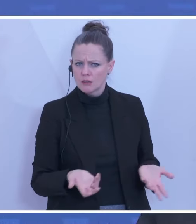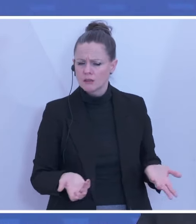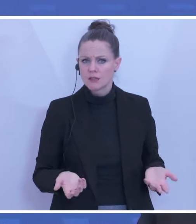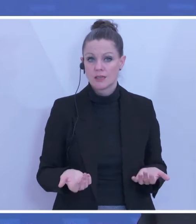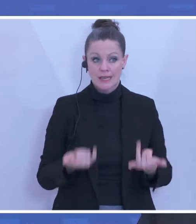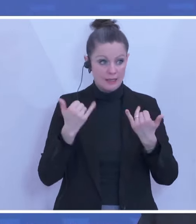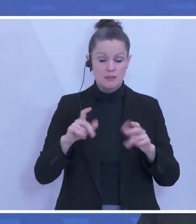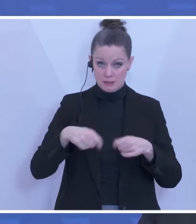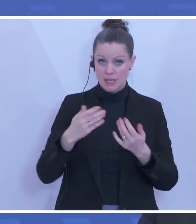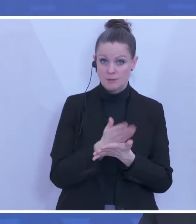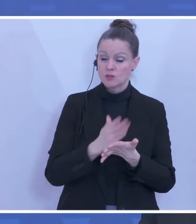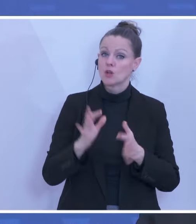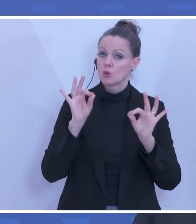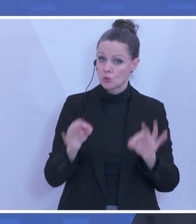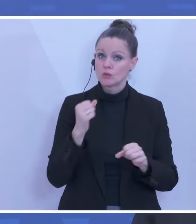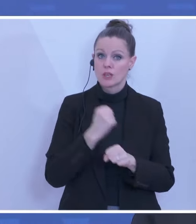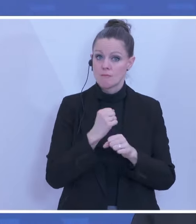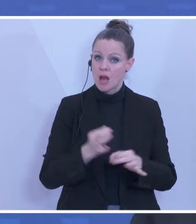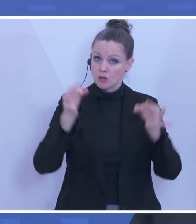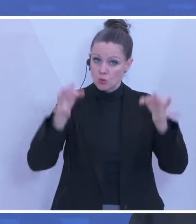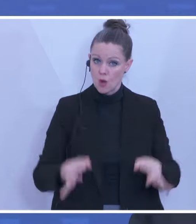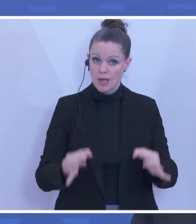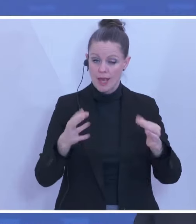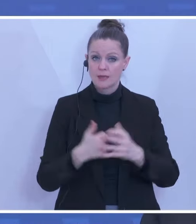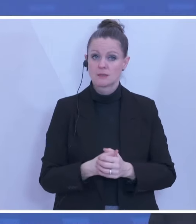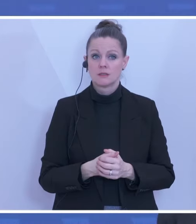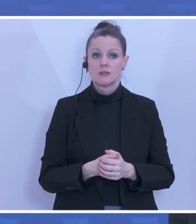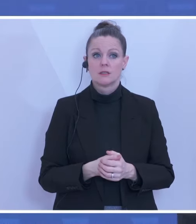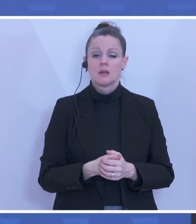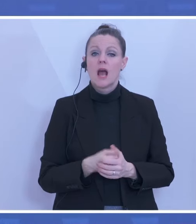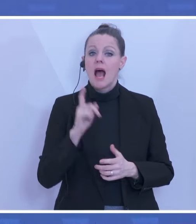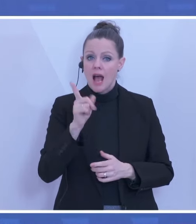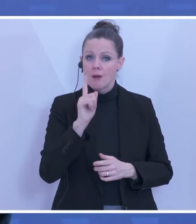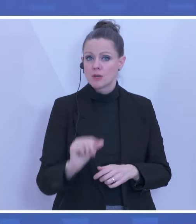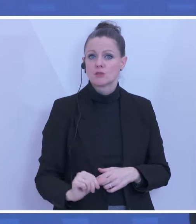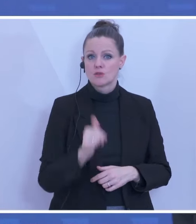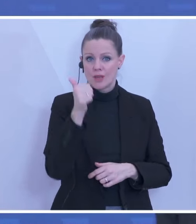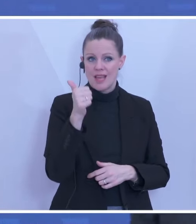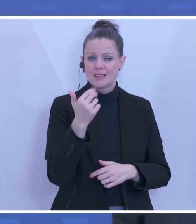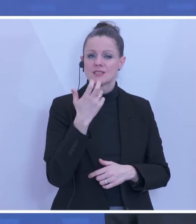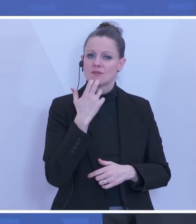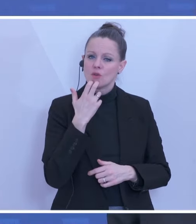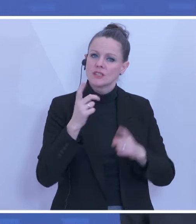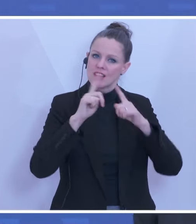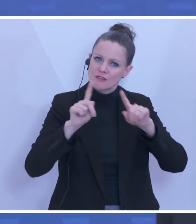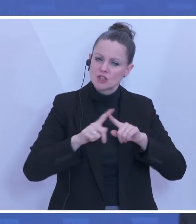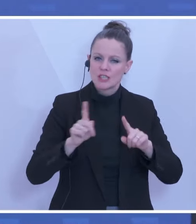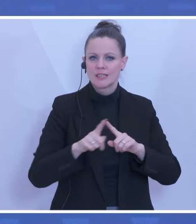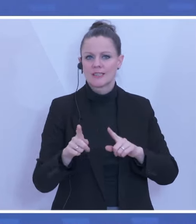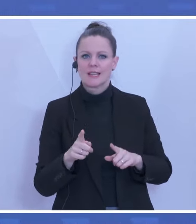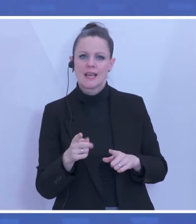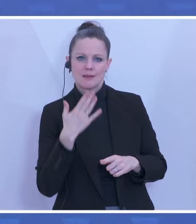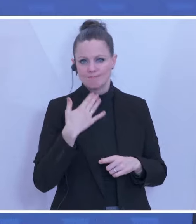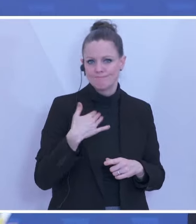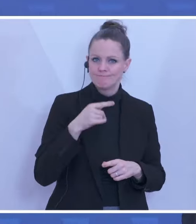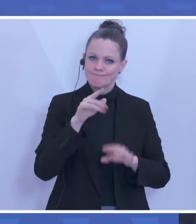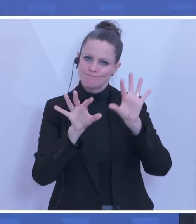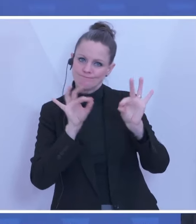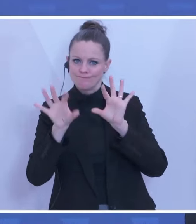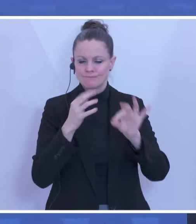die ist gut gemacht und korrekt, auch wenn wir ursprünglich unterschiedliche Präferenzen gehabt haben.